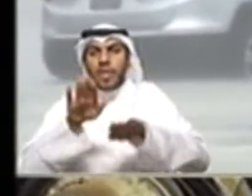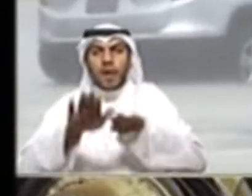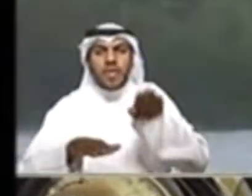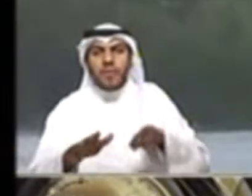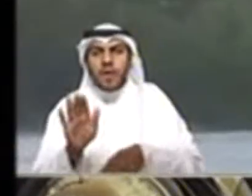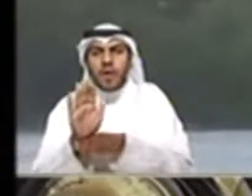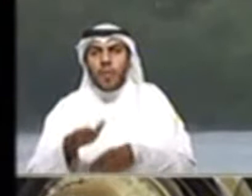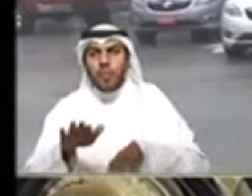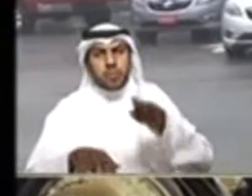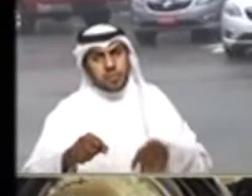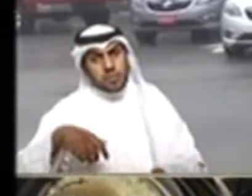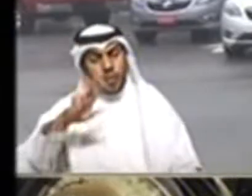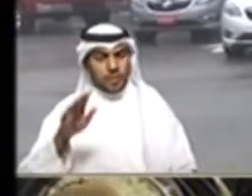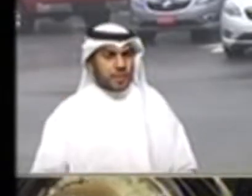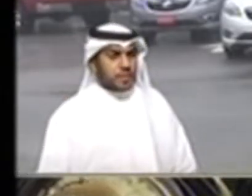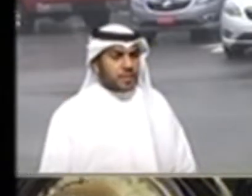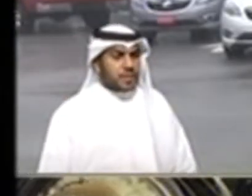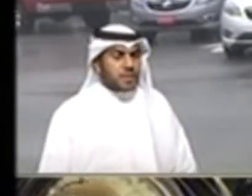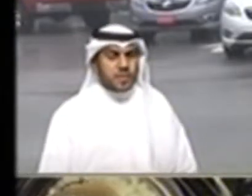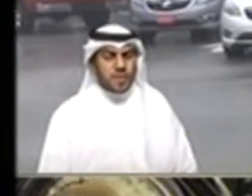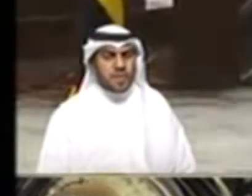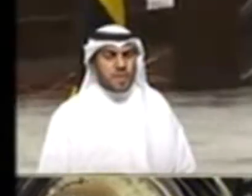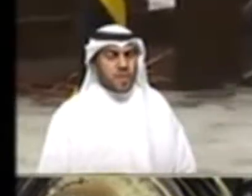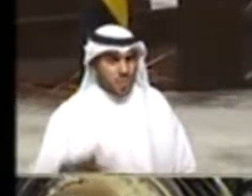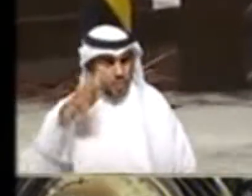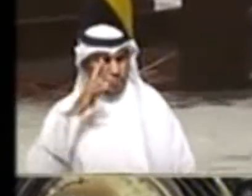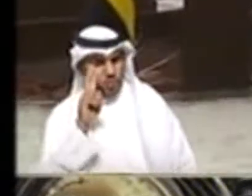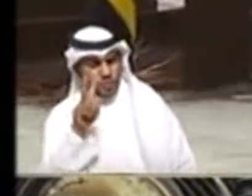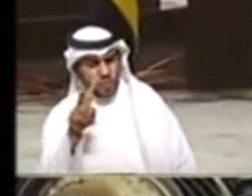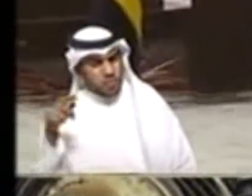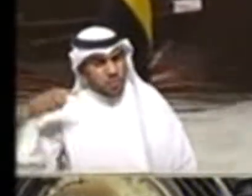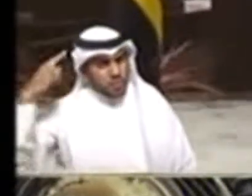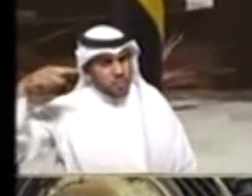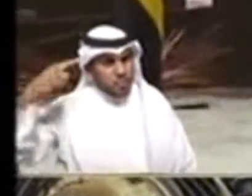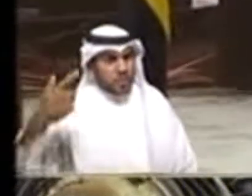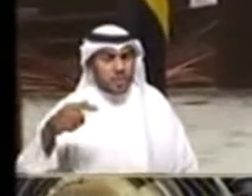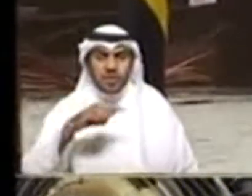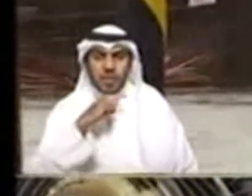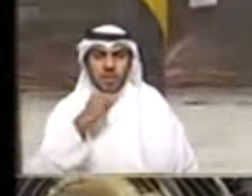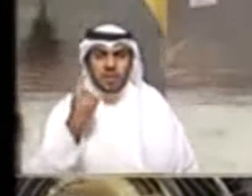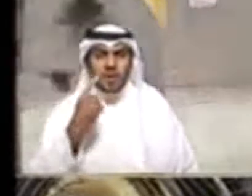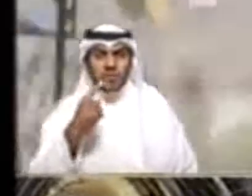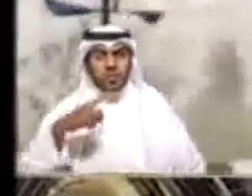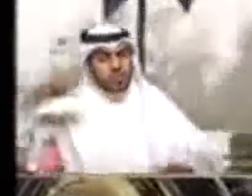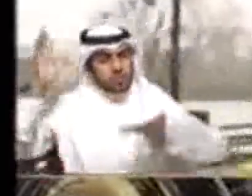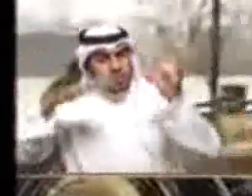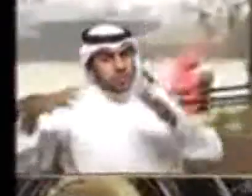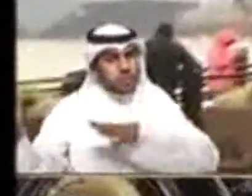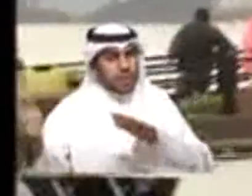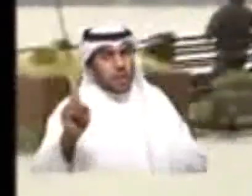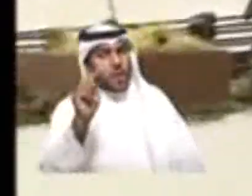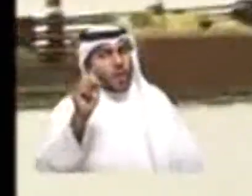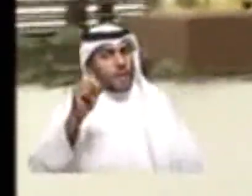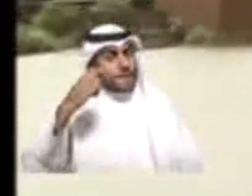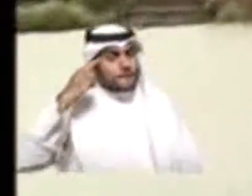قال إنه من المتوقع أن يحدث تراجع تدريجي في قوة العاصفة المدارية مع توغلها برا خلال